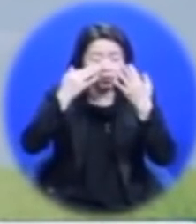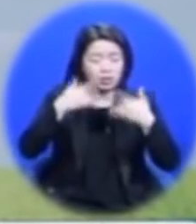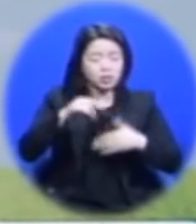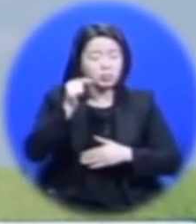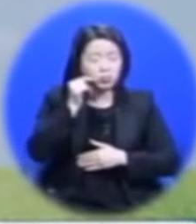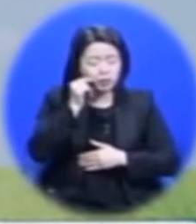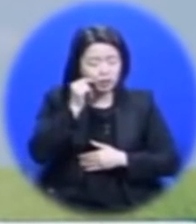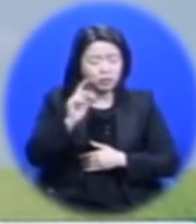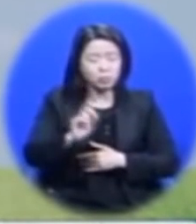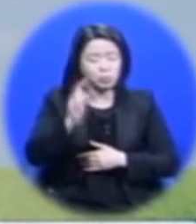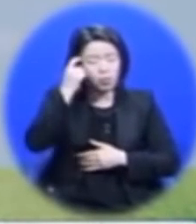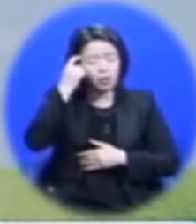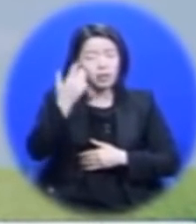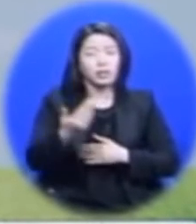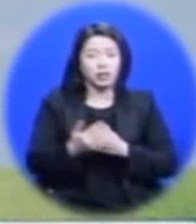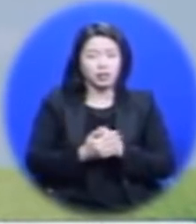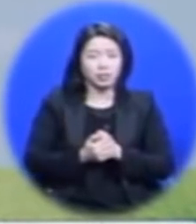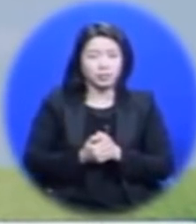못하는 것은 왜일까요?